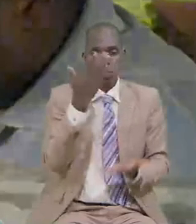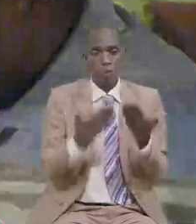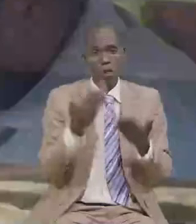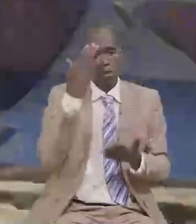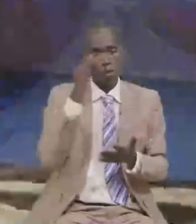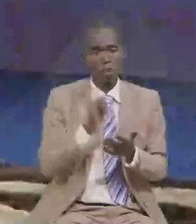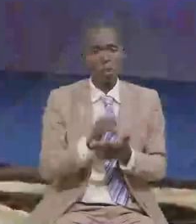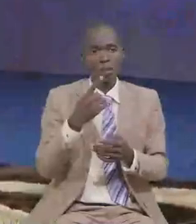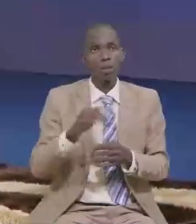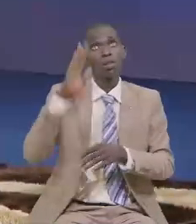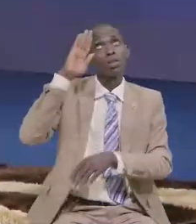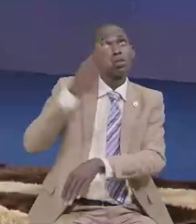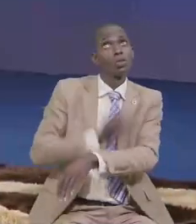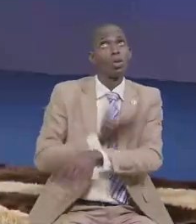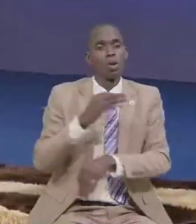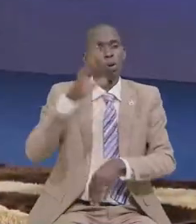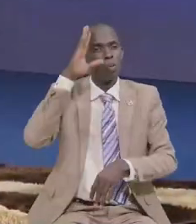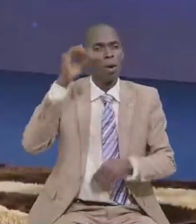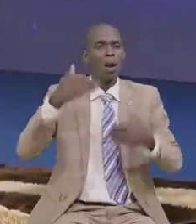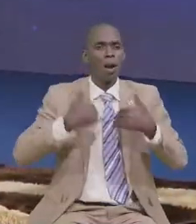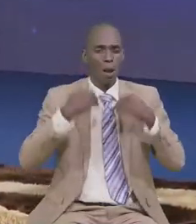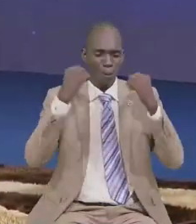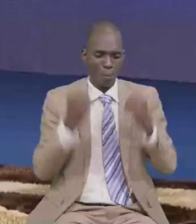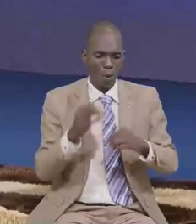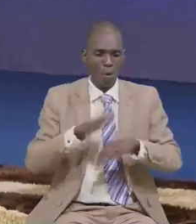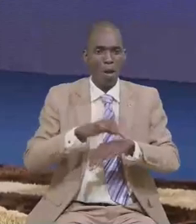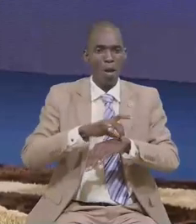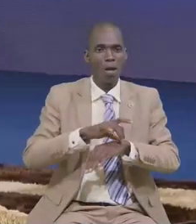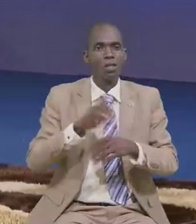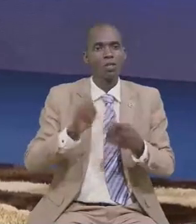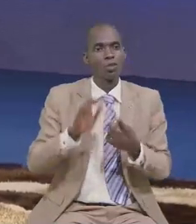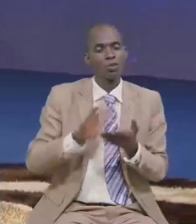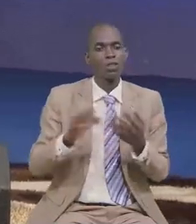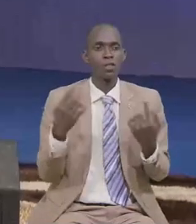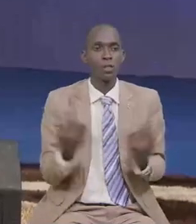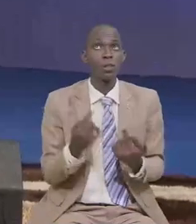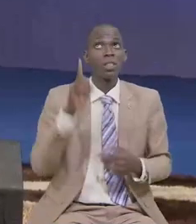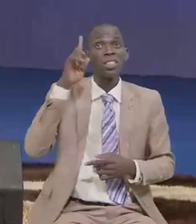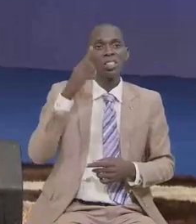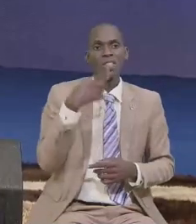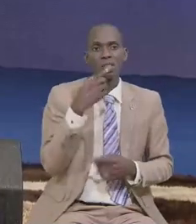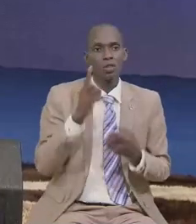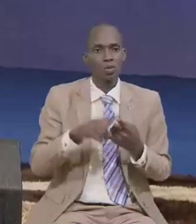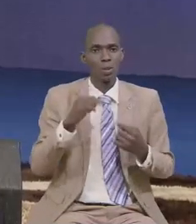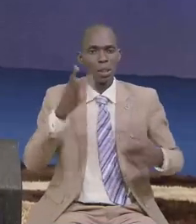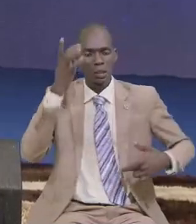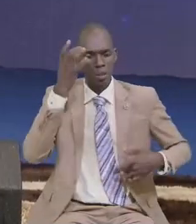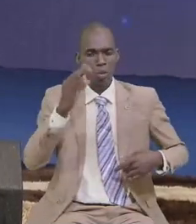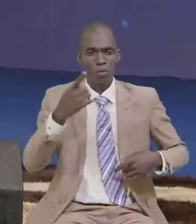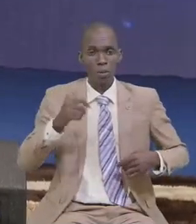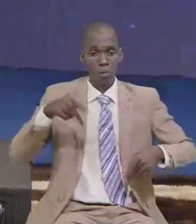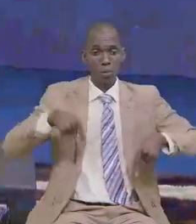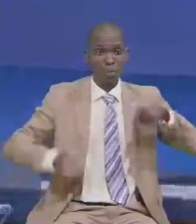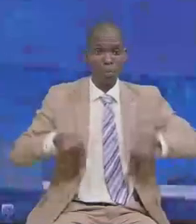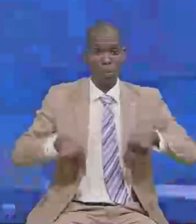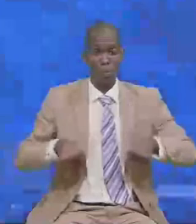Or, afin que vous sachiez que le Fils de l'homme a sur la terre le pouvoir de pardonner les